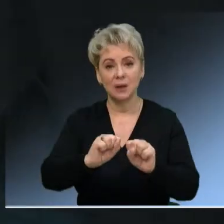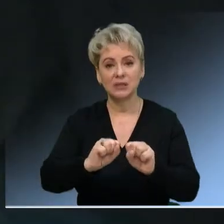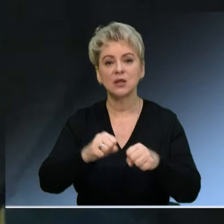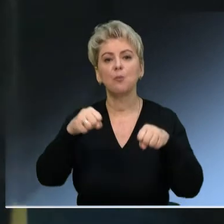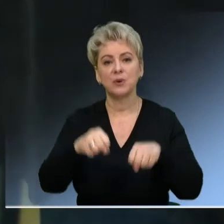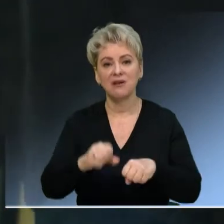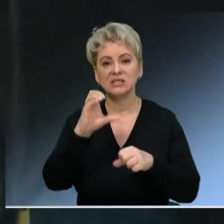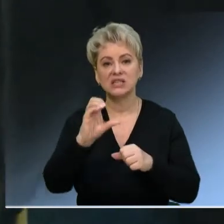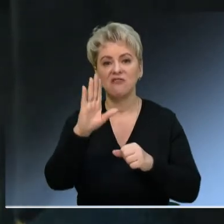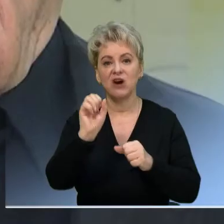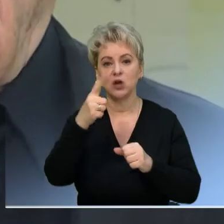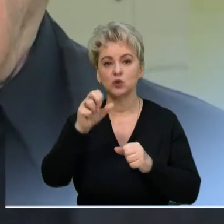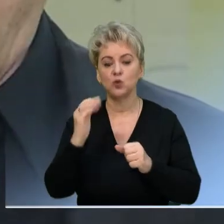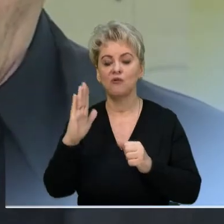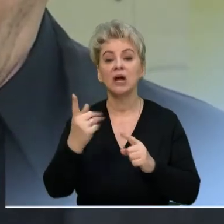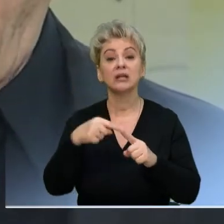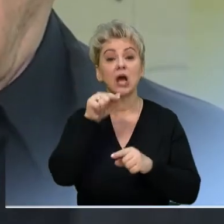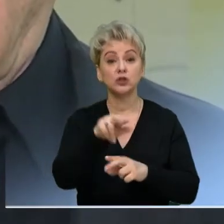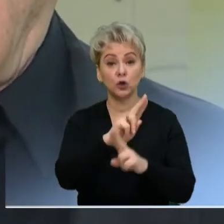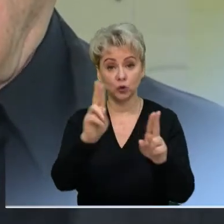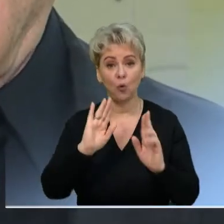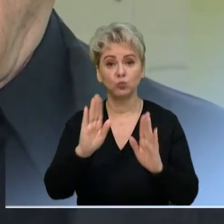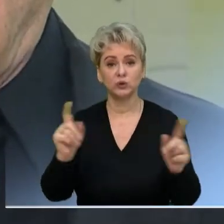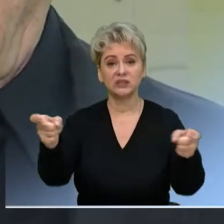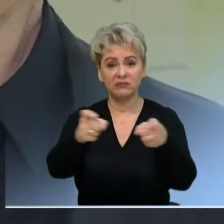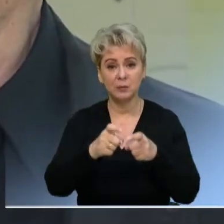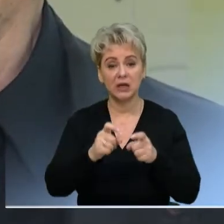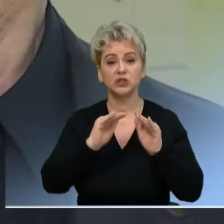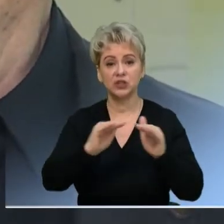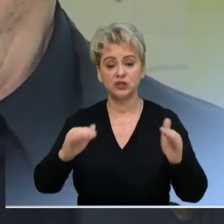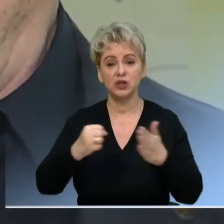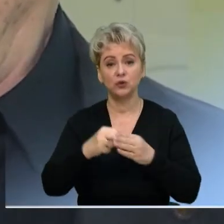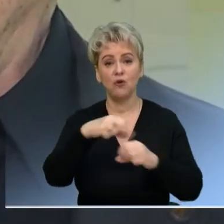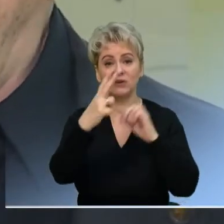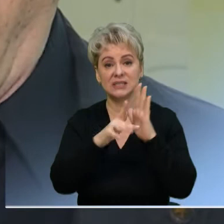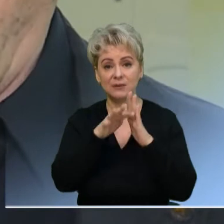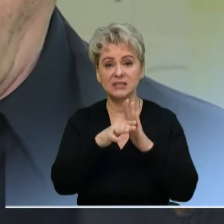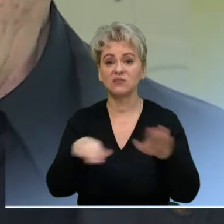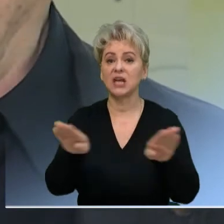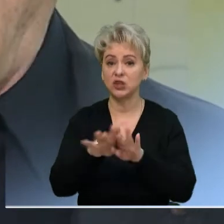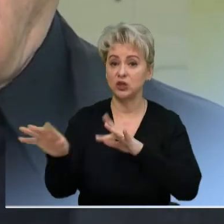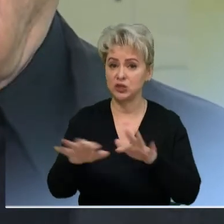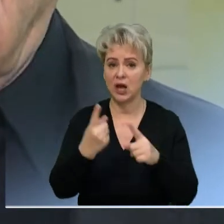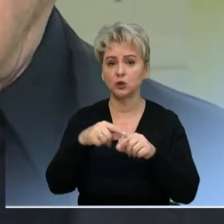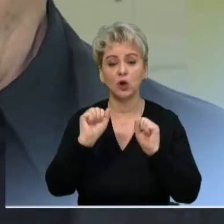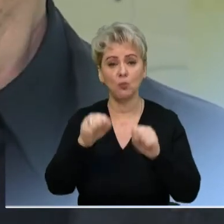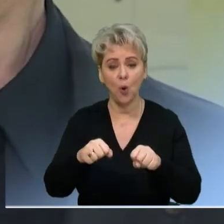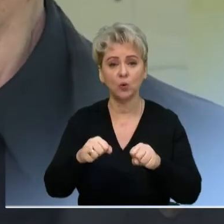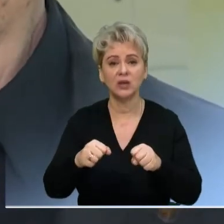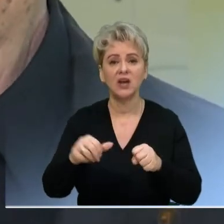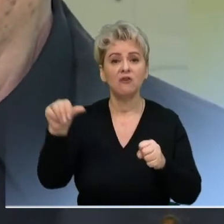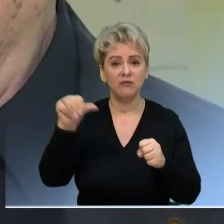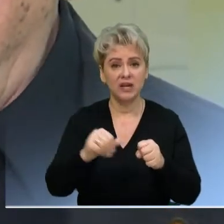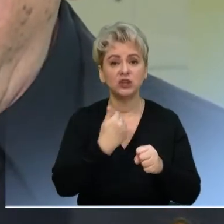и права Сергей Воронцов. Для тех, кто будет вовлекать несовершеннолетних, противоправные действия, которые могут нанести